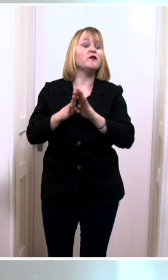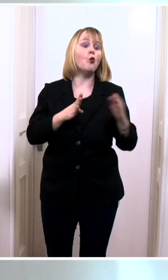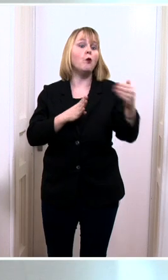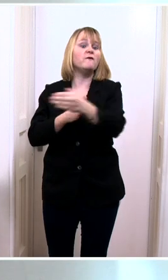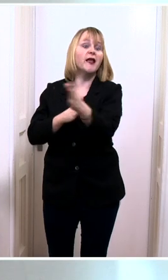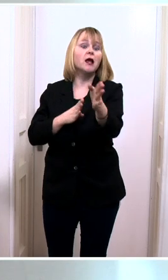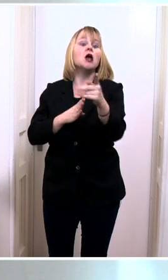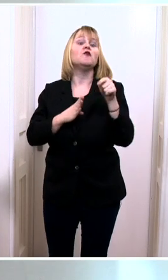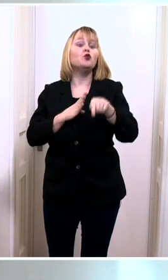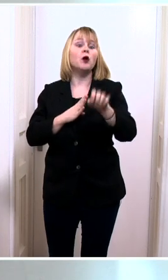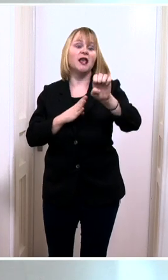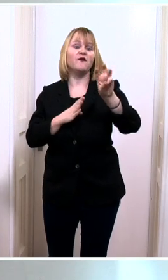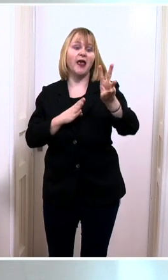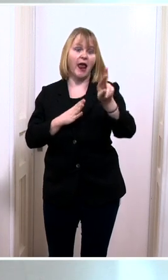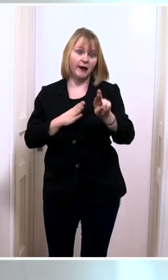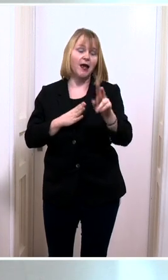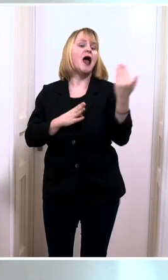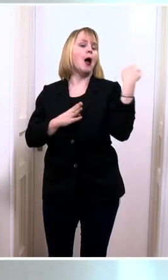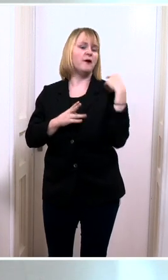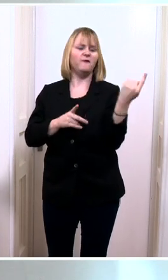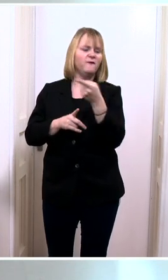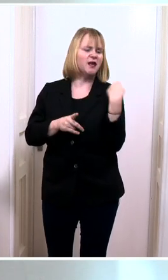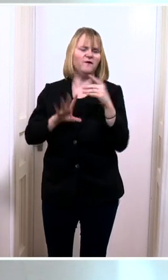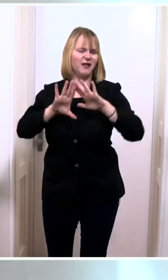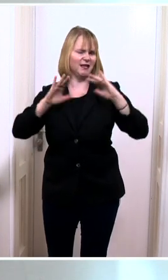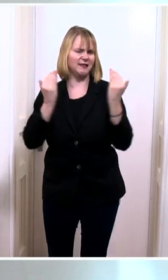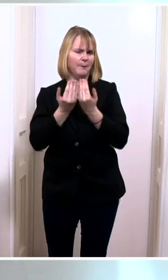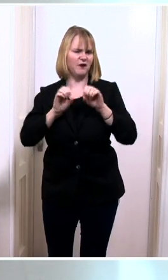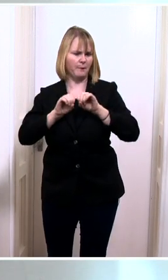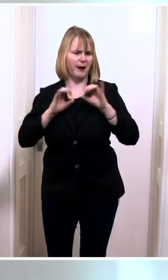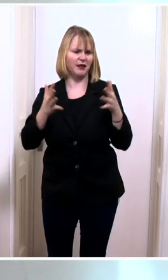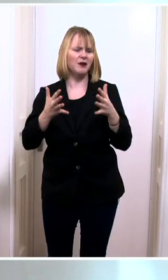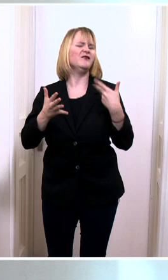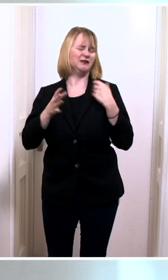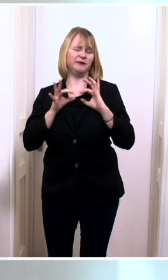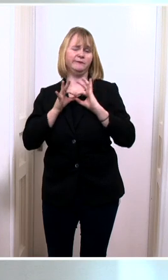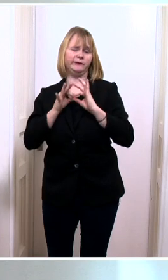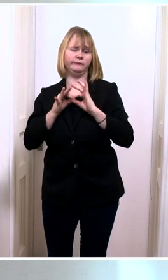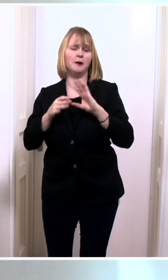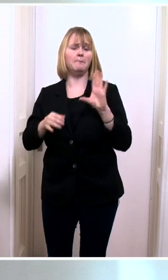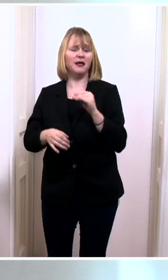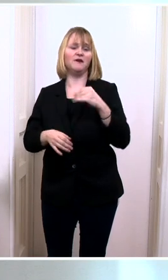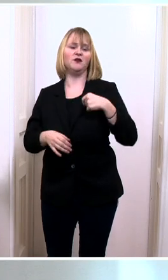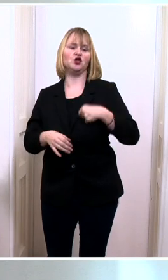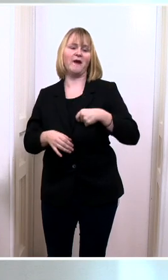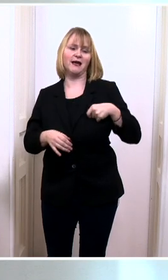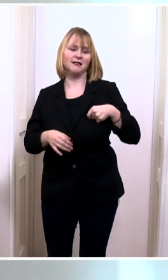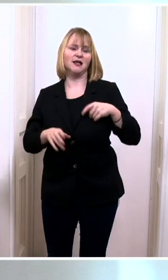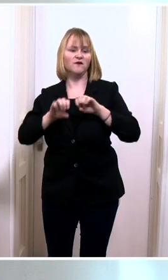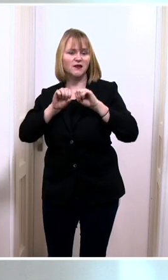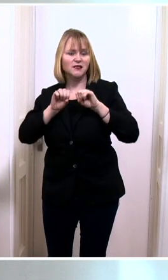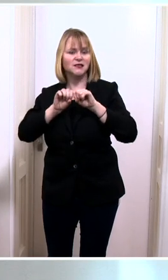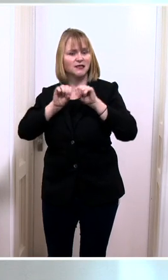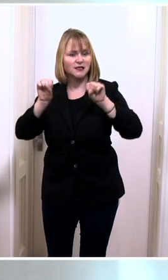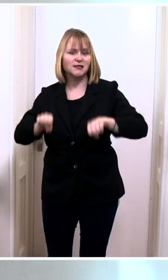EWR. Aber wir sind in dieser ganzen Pandemie eng in das Schweizer System eingebunden mit